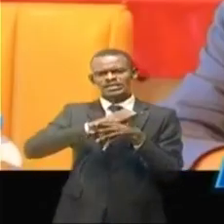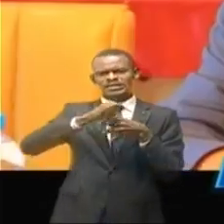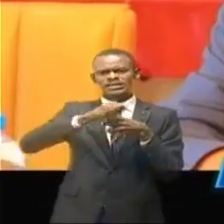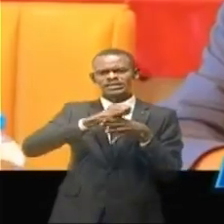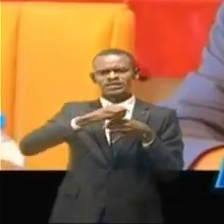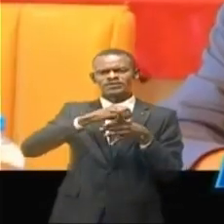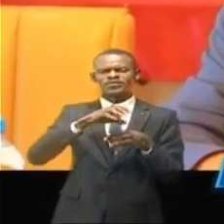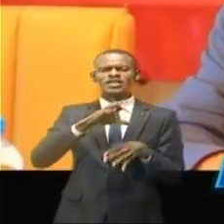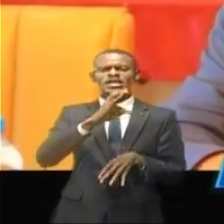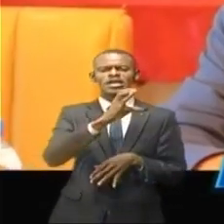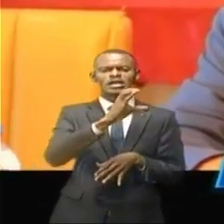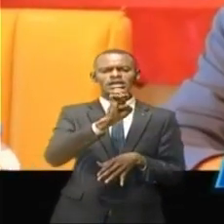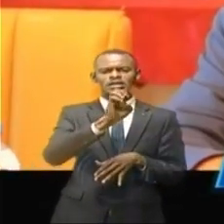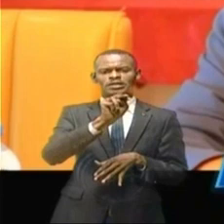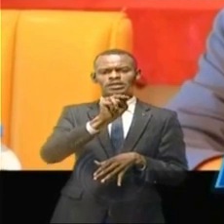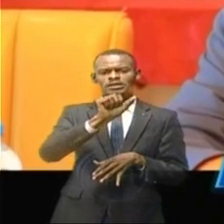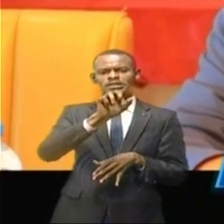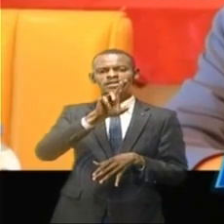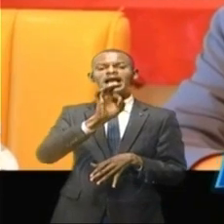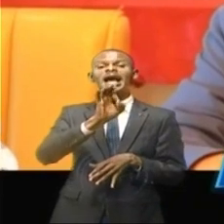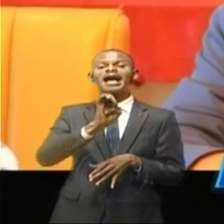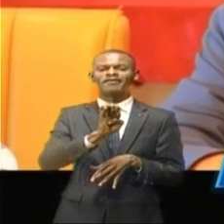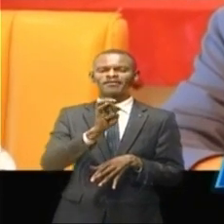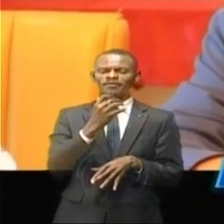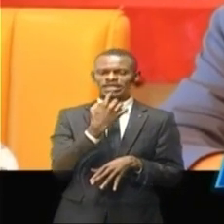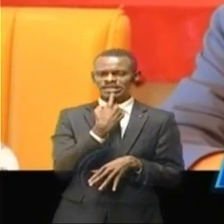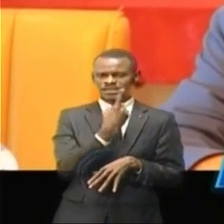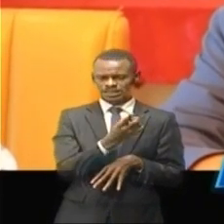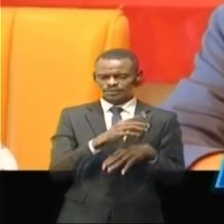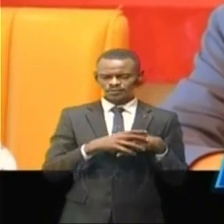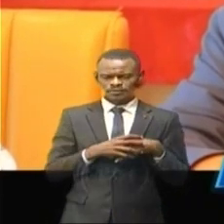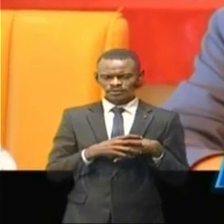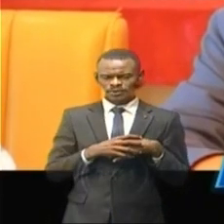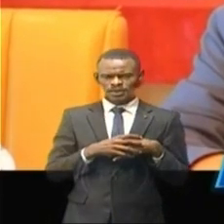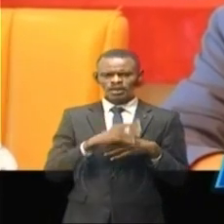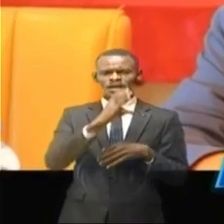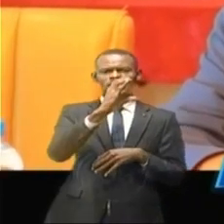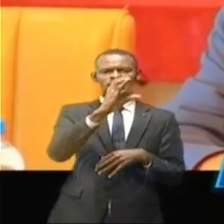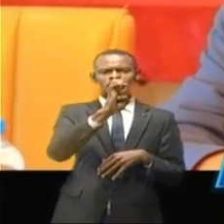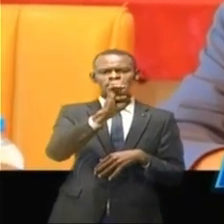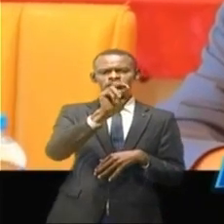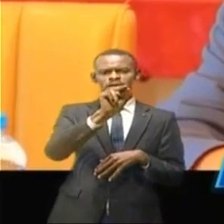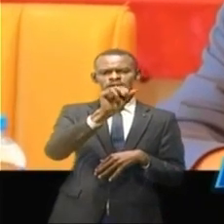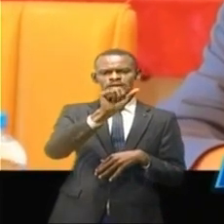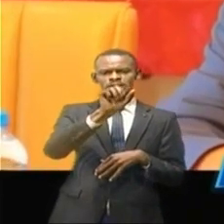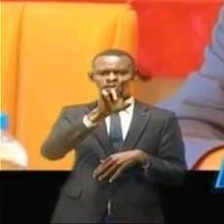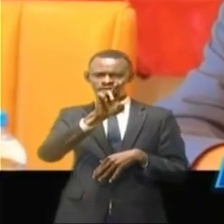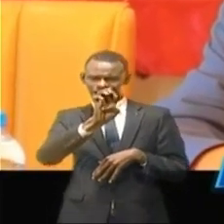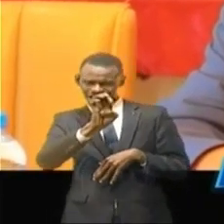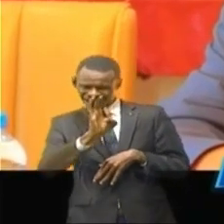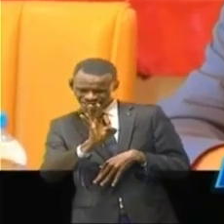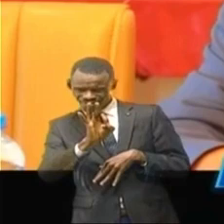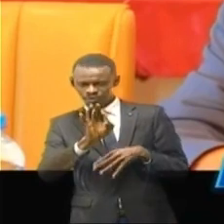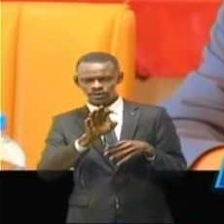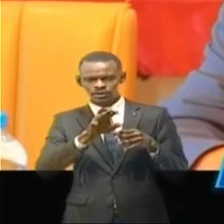structure. Placée sous la tutelle du ministre ayant des finances dans ses attributions, la